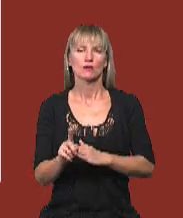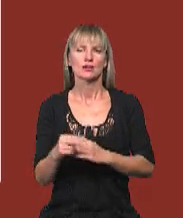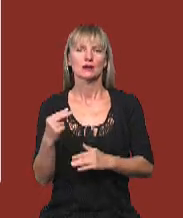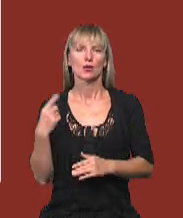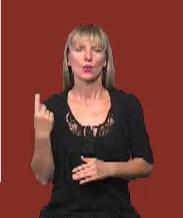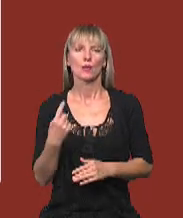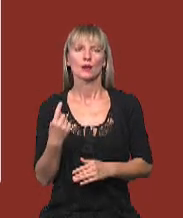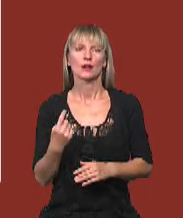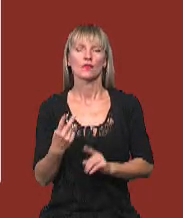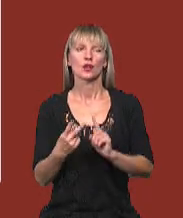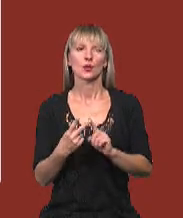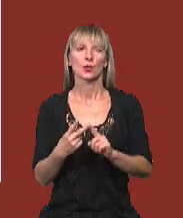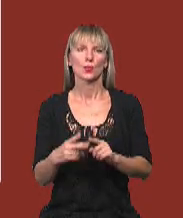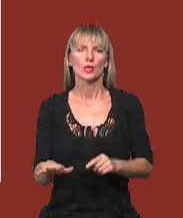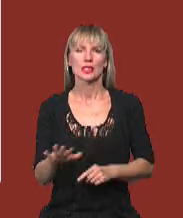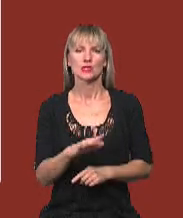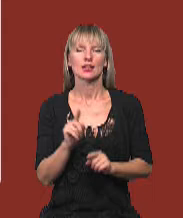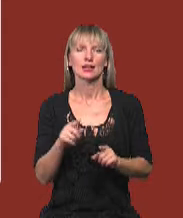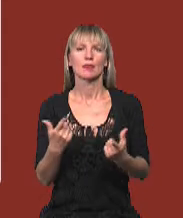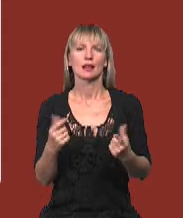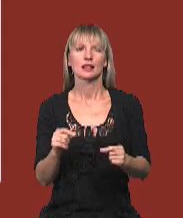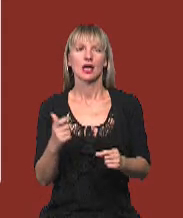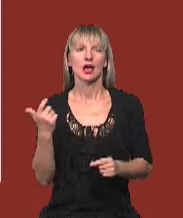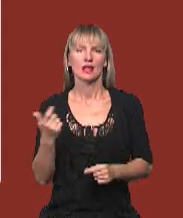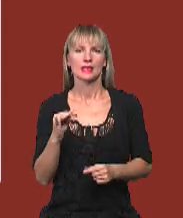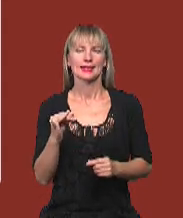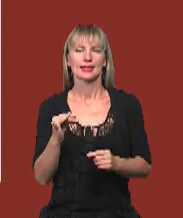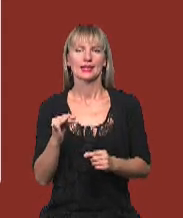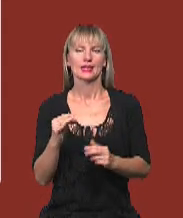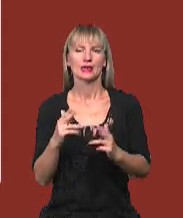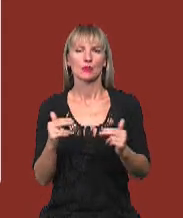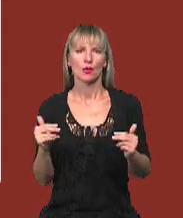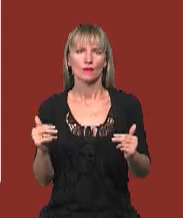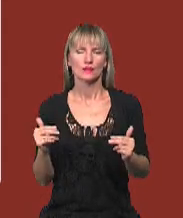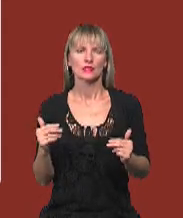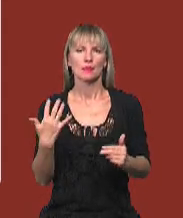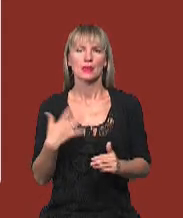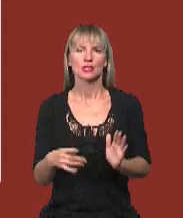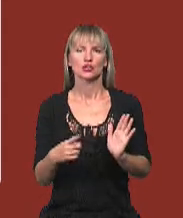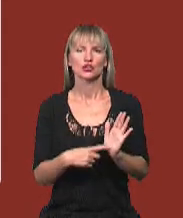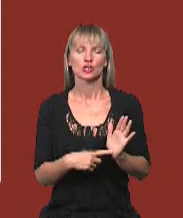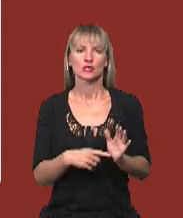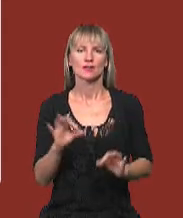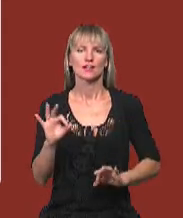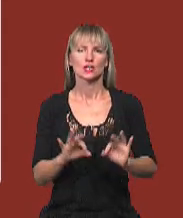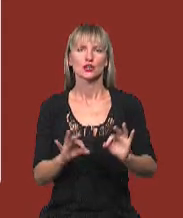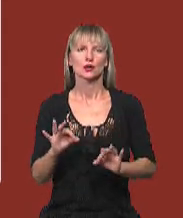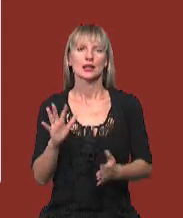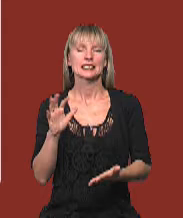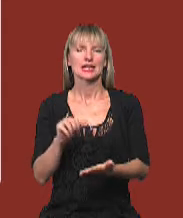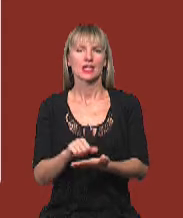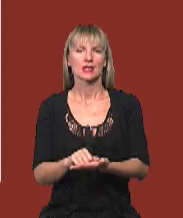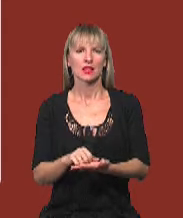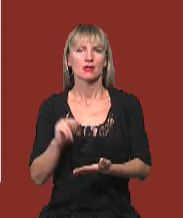Запорізька область в другій зоні, так званій, там, де Харківська і Дніпровська, 56%